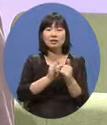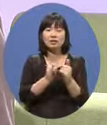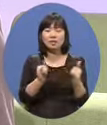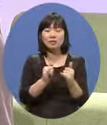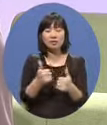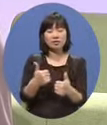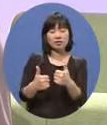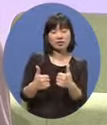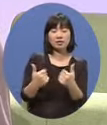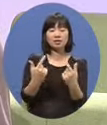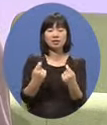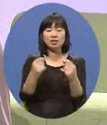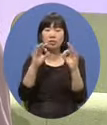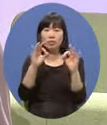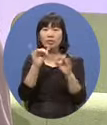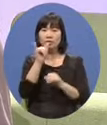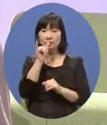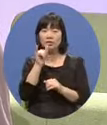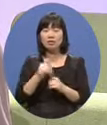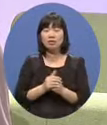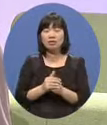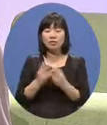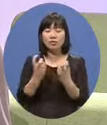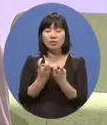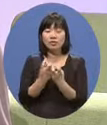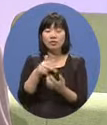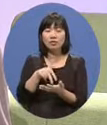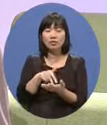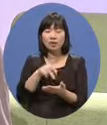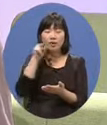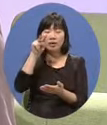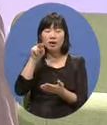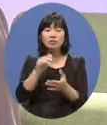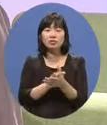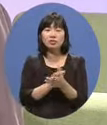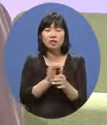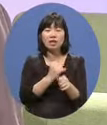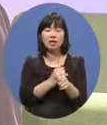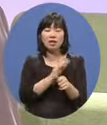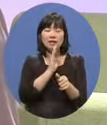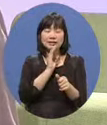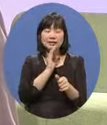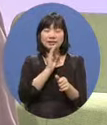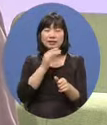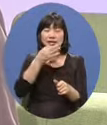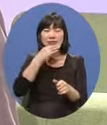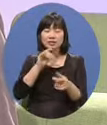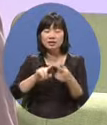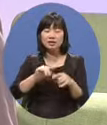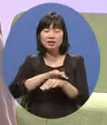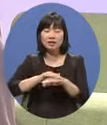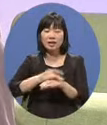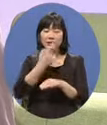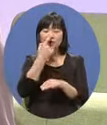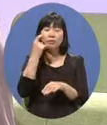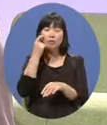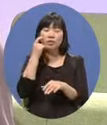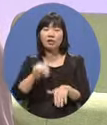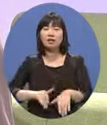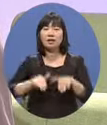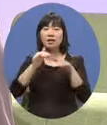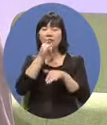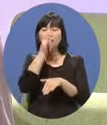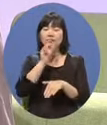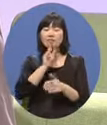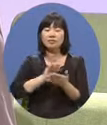약간 경쟁자처럼 보일 수 있잖아요. 그래서 어떻게 보면 친구라고 하는 진정한 의미를 실은 잘못 배우면서 자랄 수도